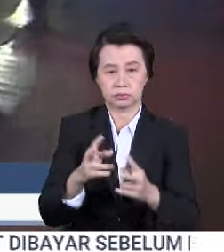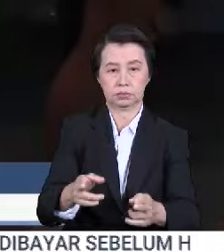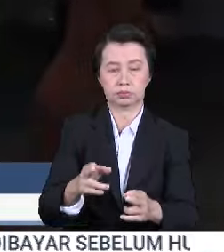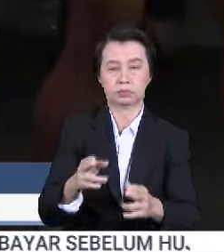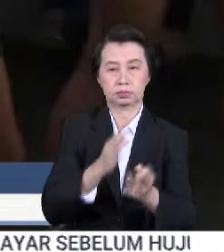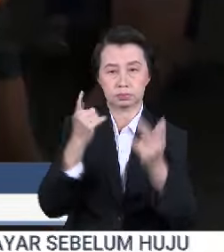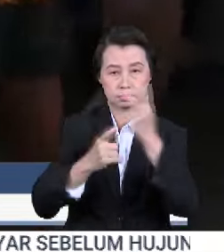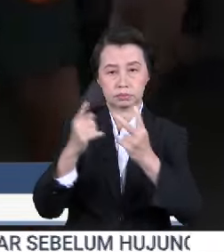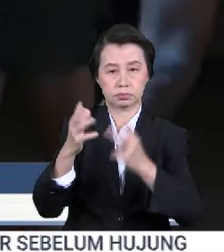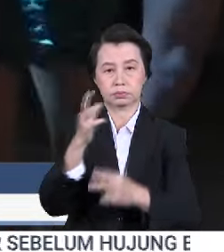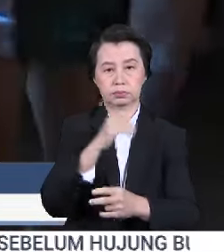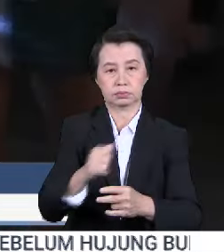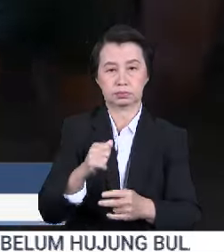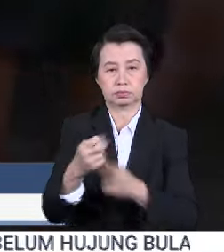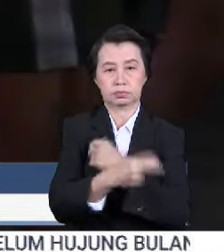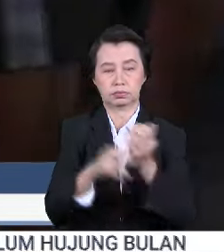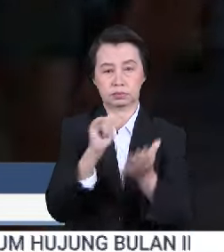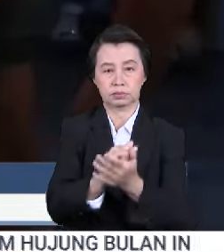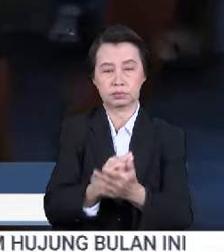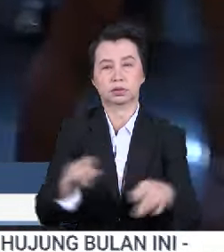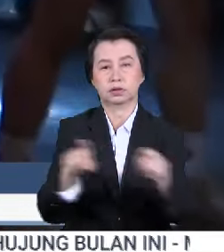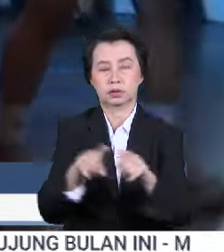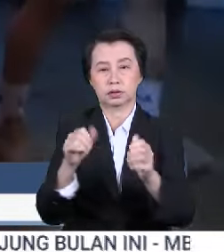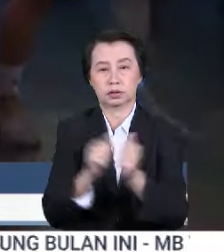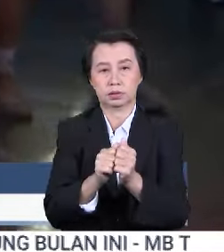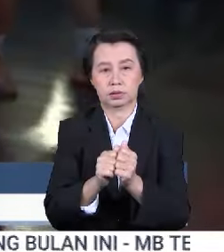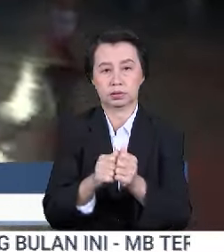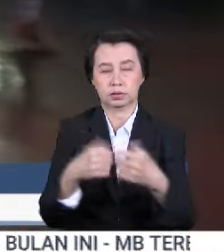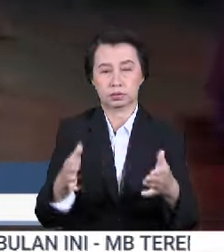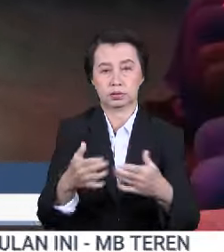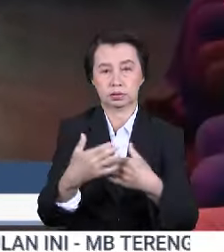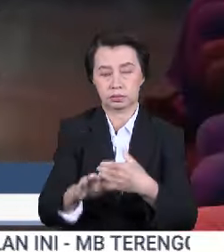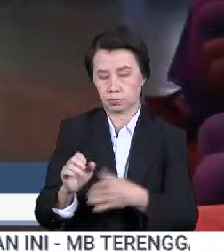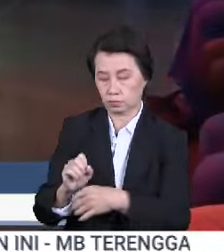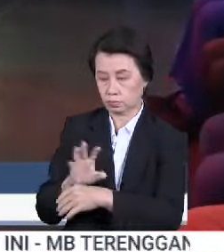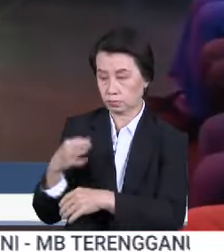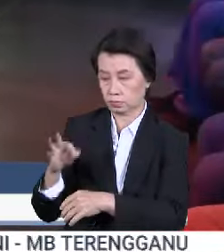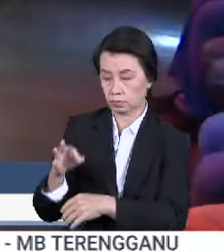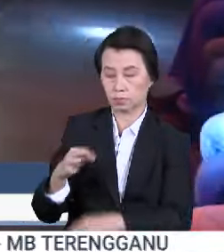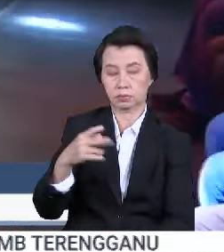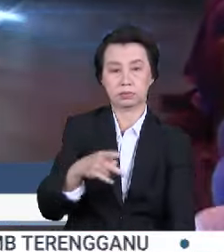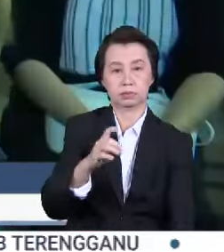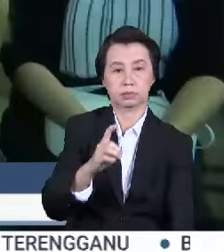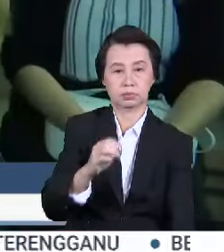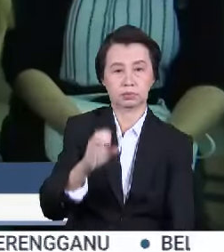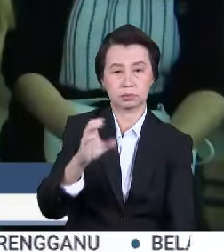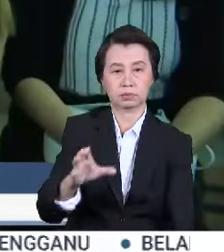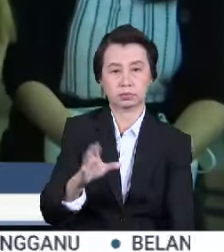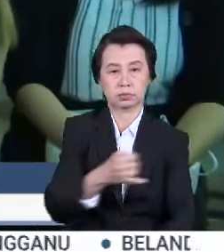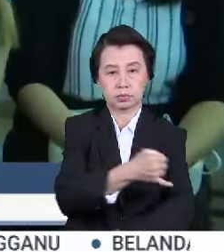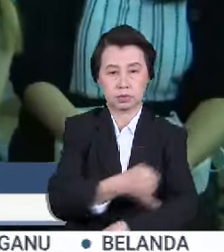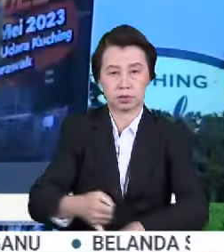pelancongan dan ekonomi negeri ini jelasnya ia selaras dengan strategi pembangunan pasca coffee 19 pcds yang turut